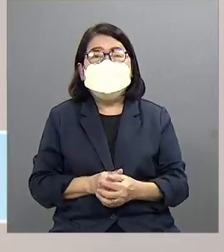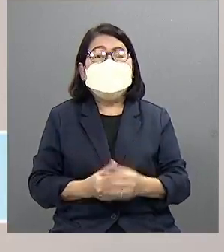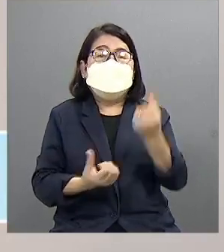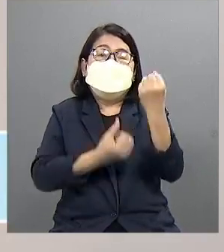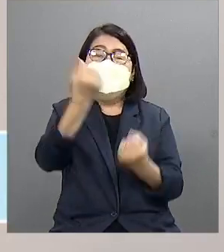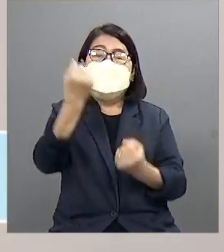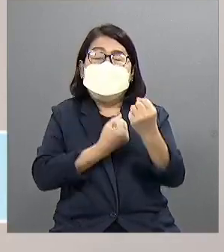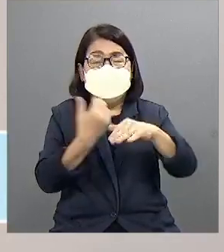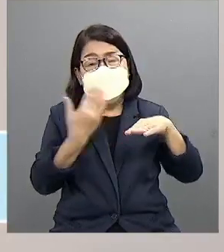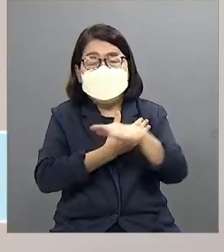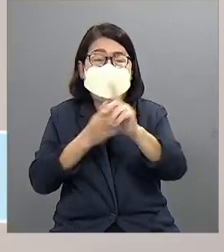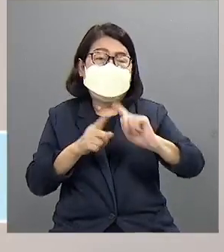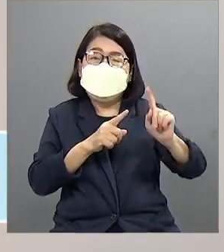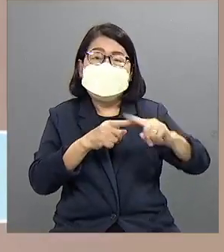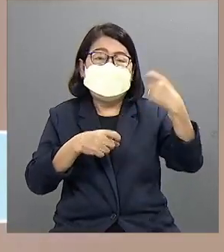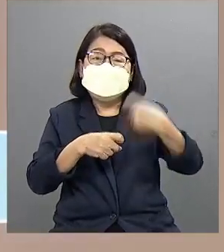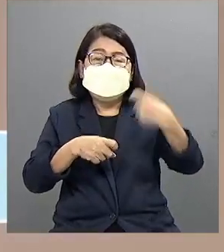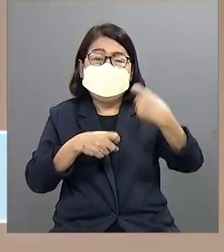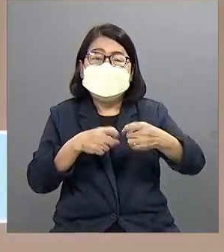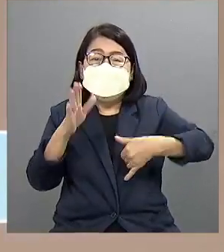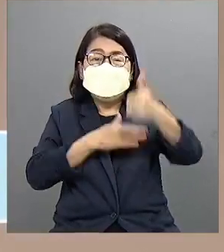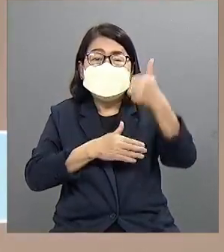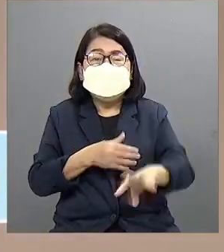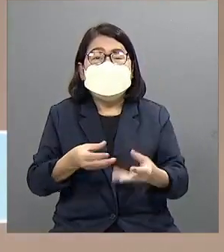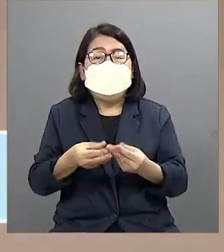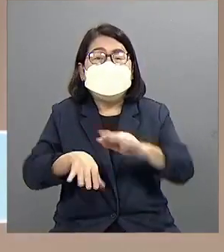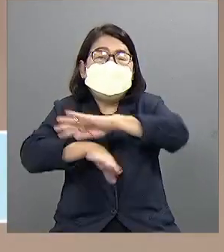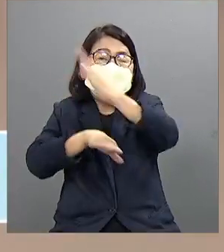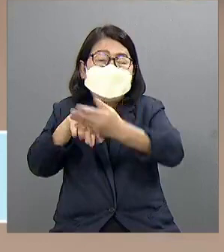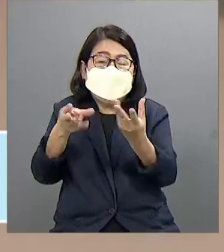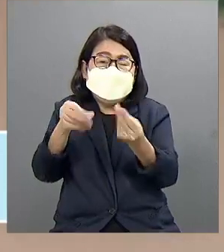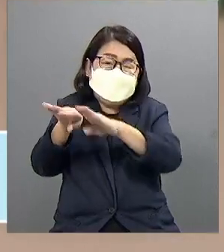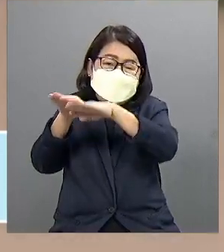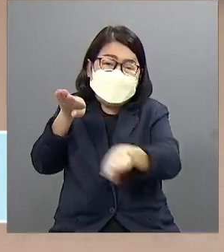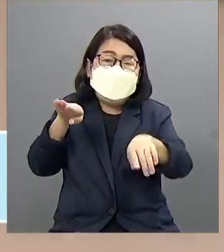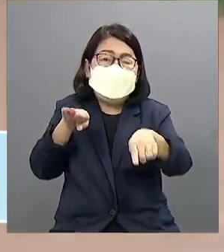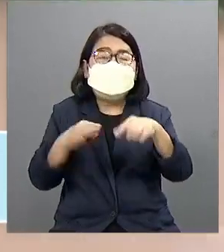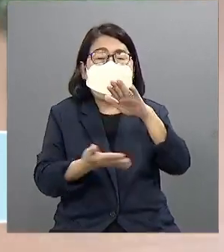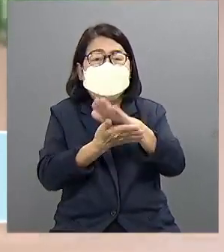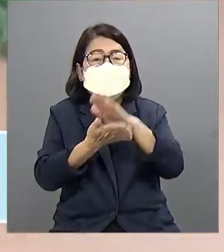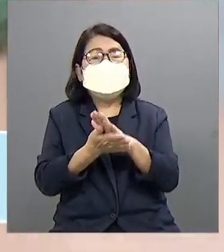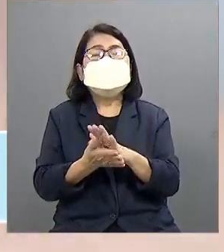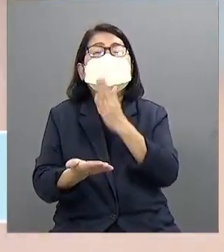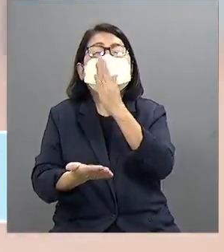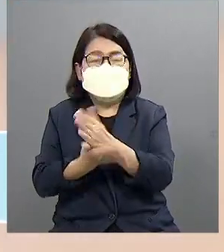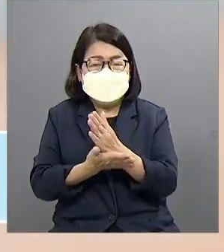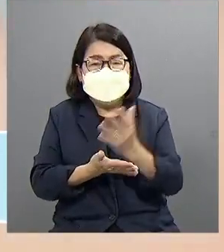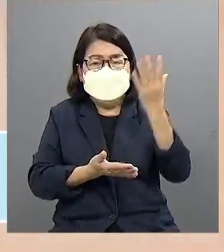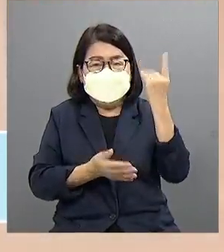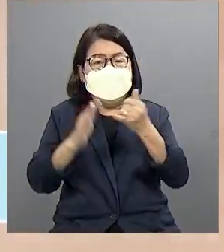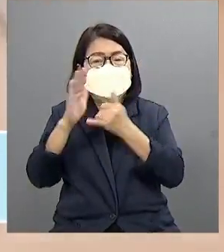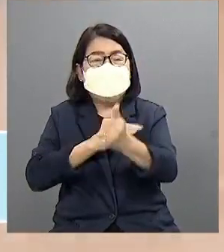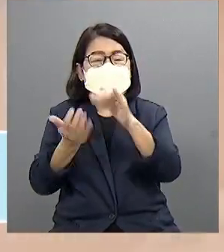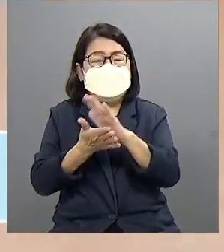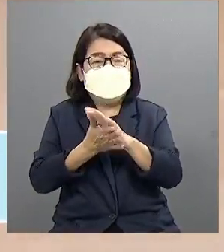ขาดเกิดดินโคลนสไลด์หลายโรงเรียนเปิดเทอมกันไม่ได้เลยนะคะเมื่อวานนี้ที่จังหวัดน่านน